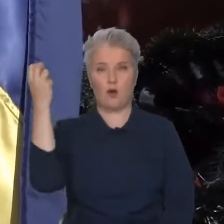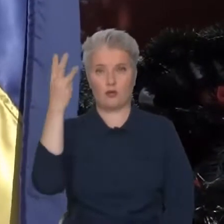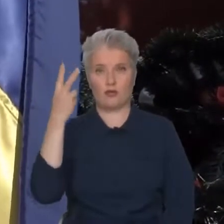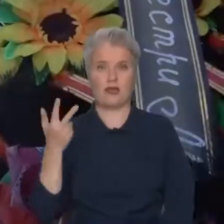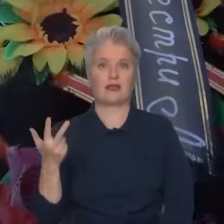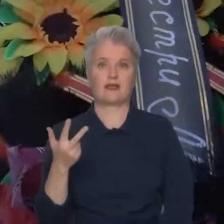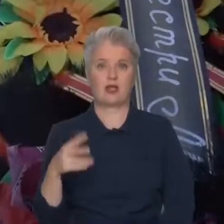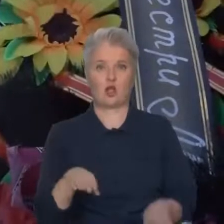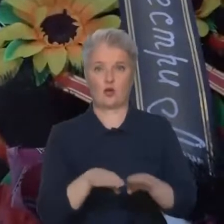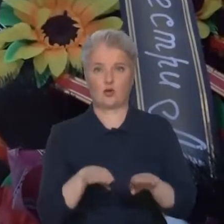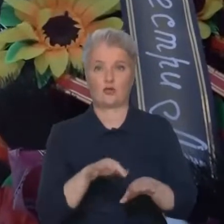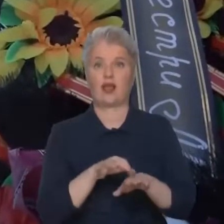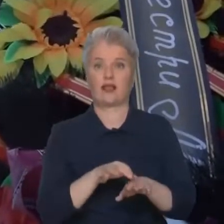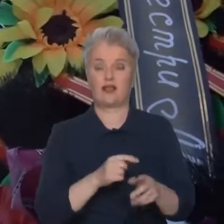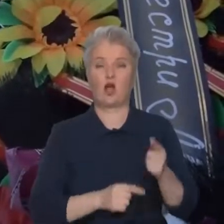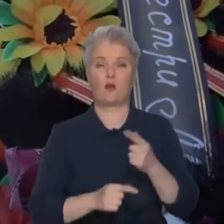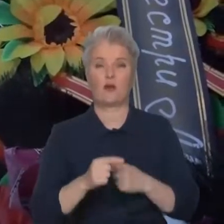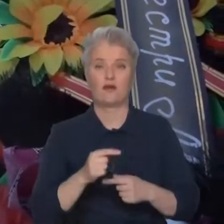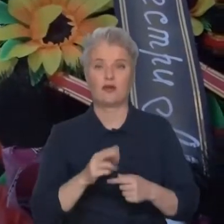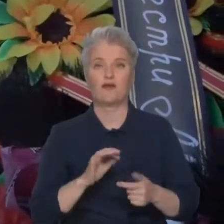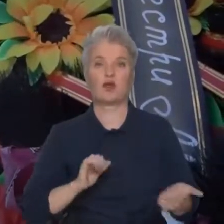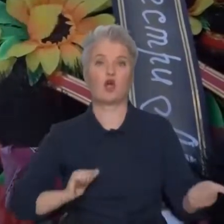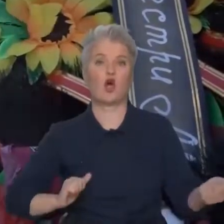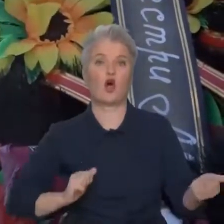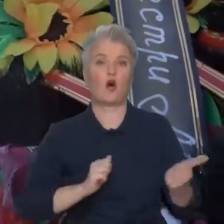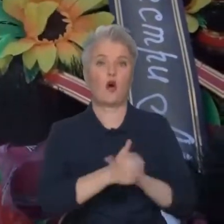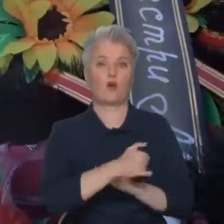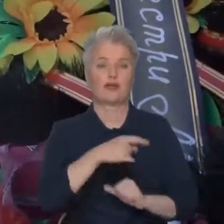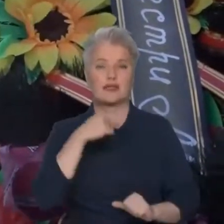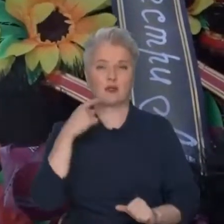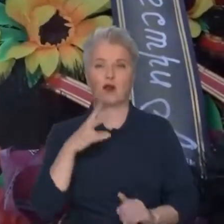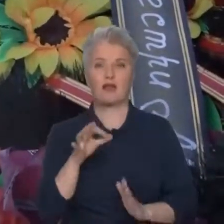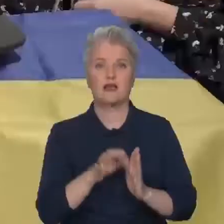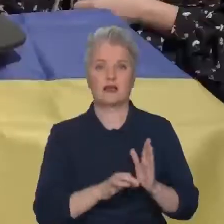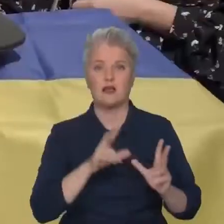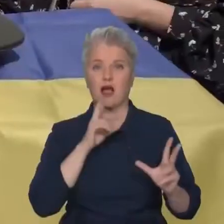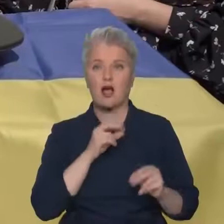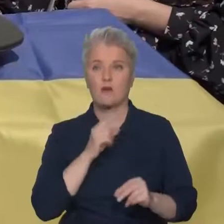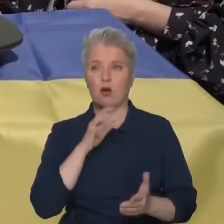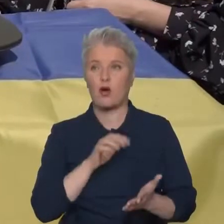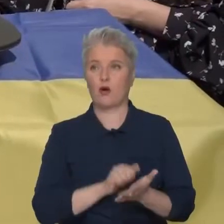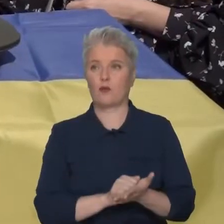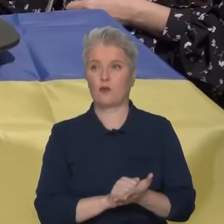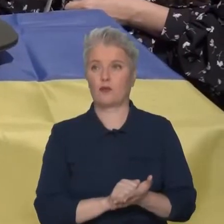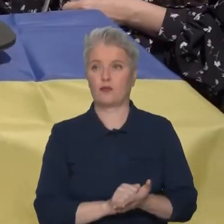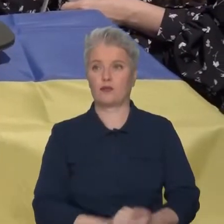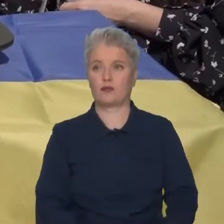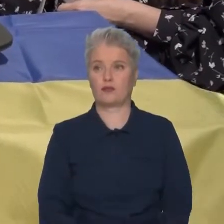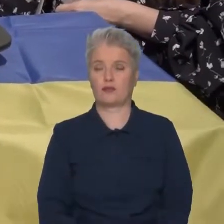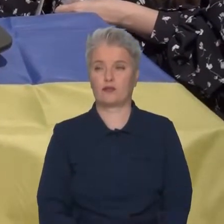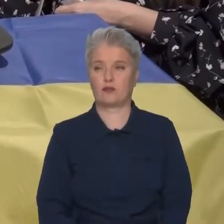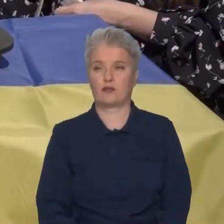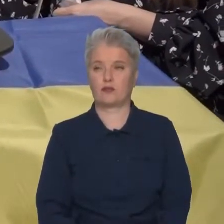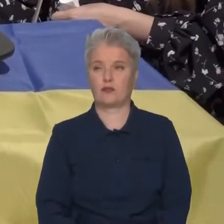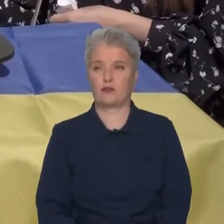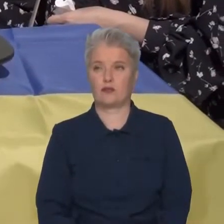3-го ступеня. Його тіло повернули в межах обміну з Росією, втім не одразу змогли опізнати. Ми зосилися не до того, щоб вас